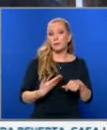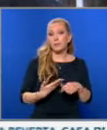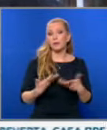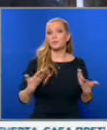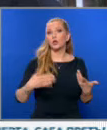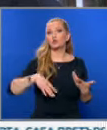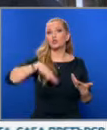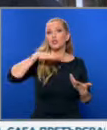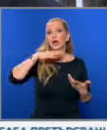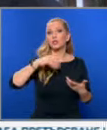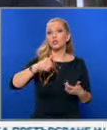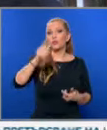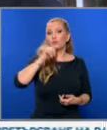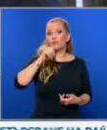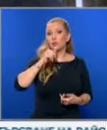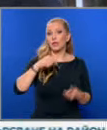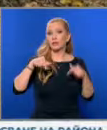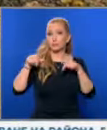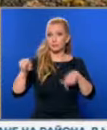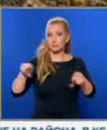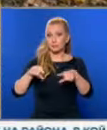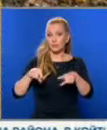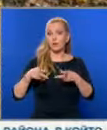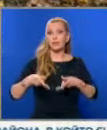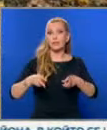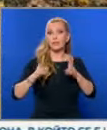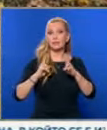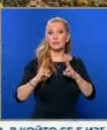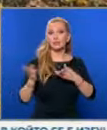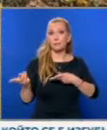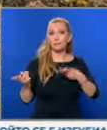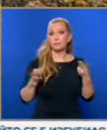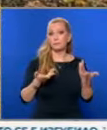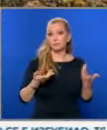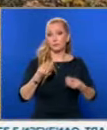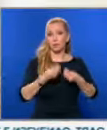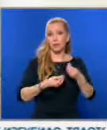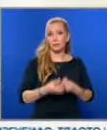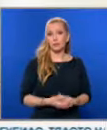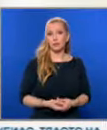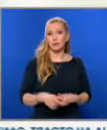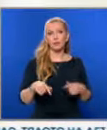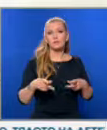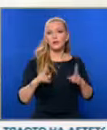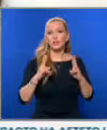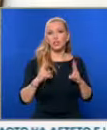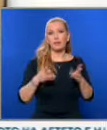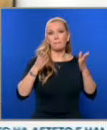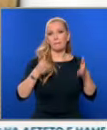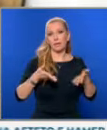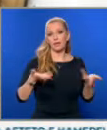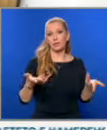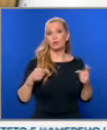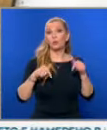е достатъчно, каптажите са достатъчни за снабдяване на самите села, да разрешим проблемите там. Но това е решение на парче. И тук